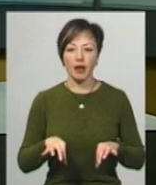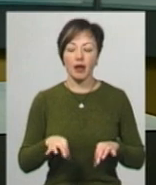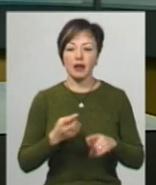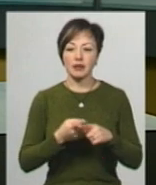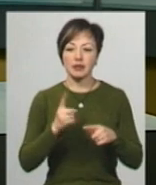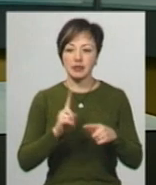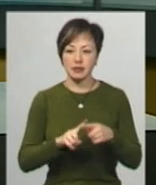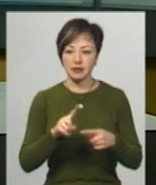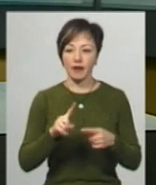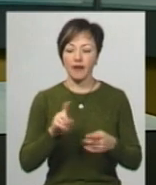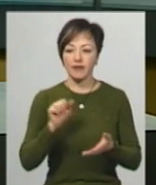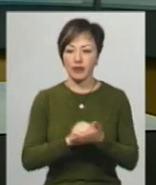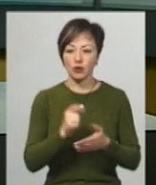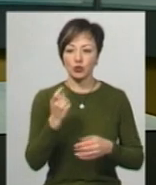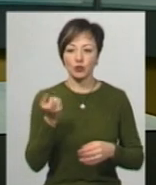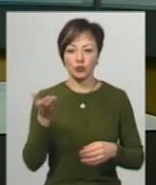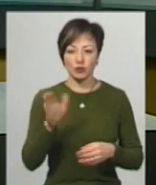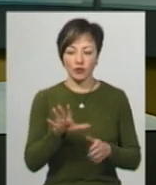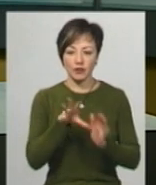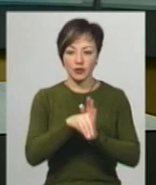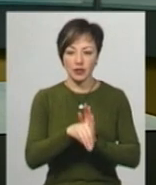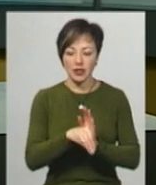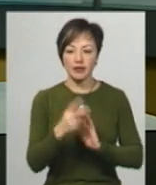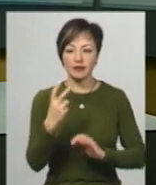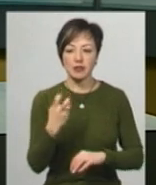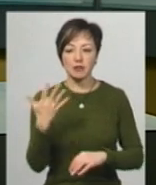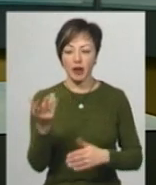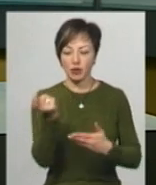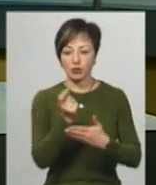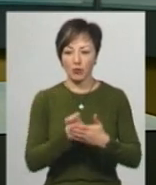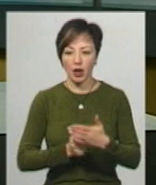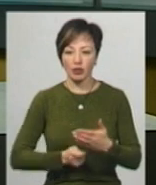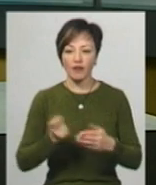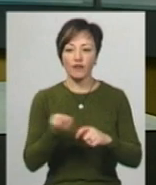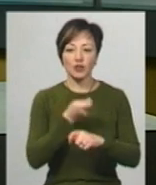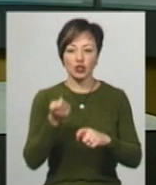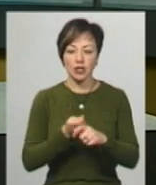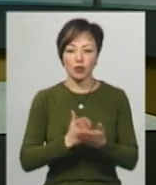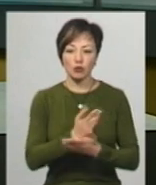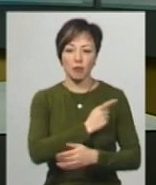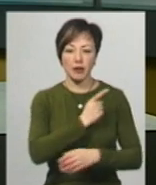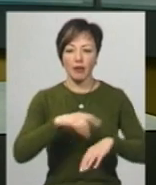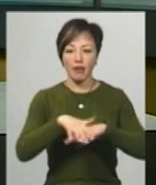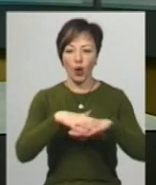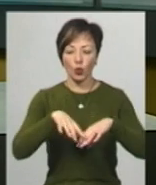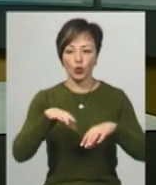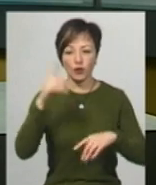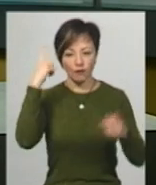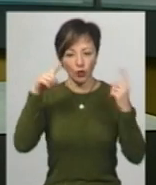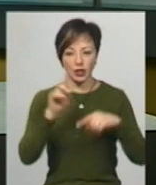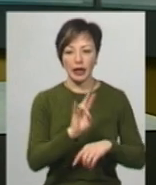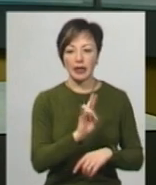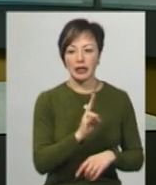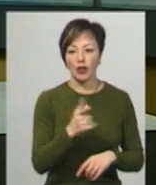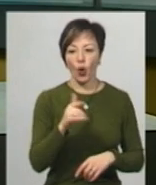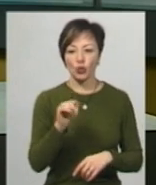видання накладом 100 примірників, до якого увійшли 205 зображень вишитих картин заслуженого майстра народної творчості України Ніни